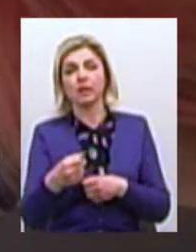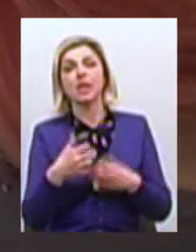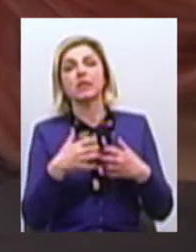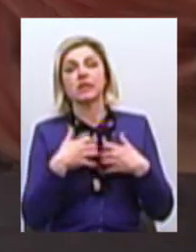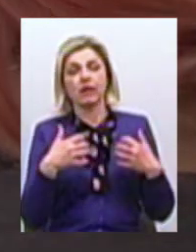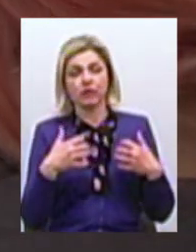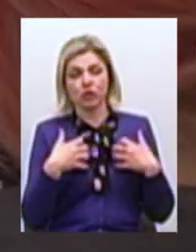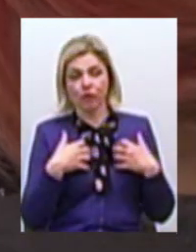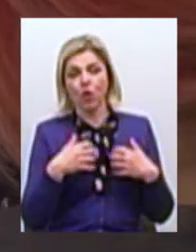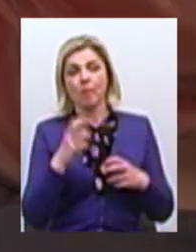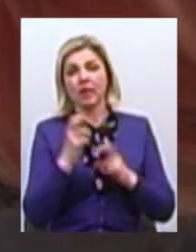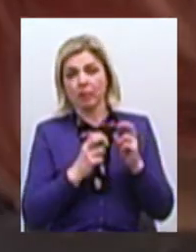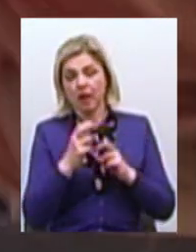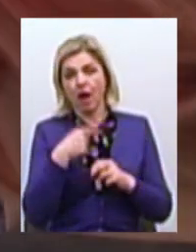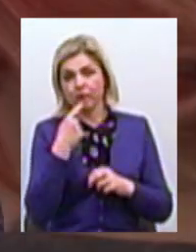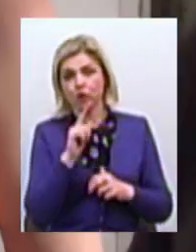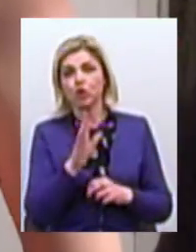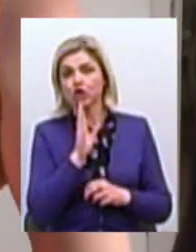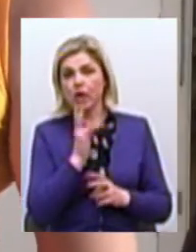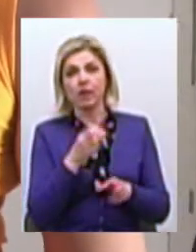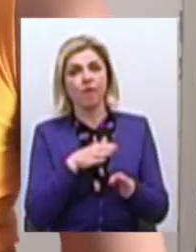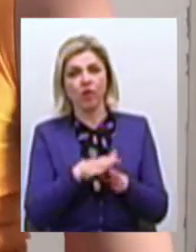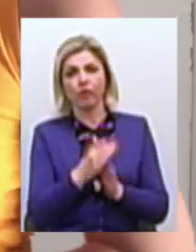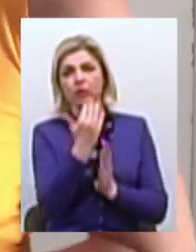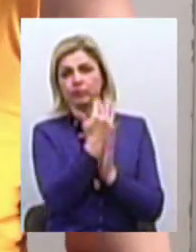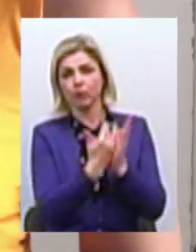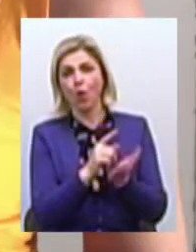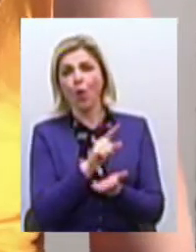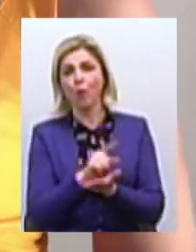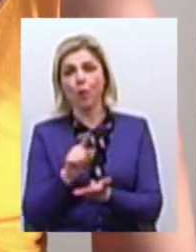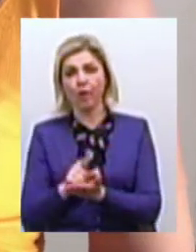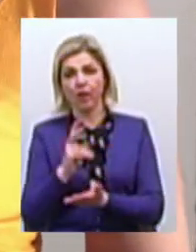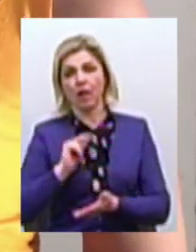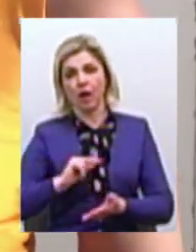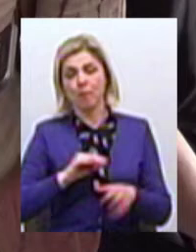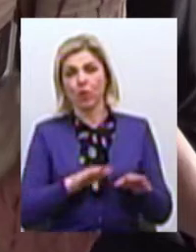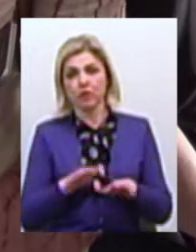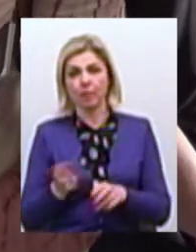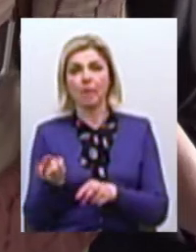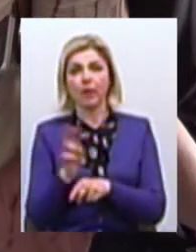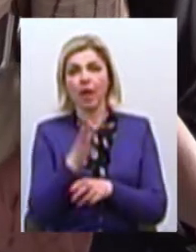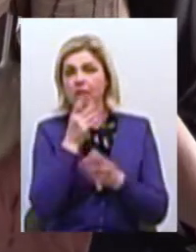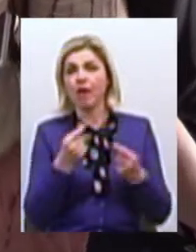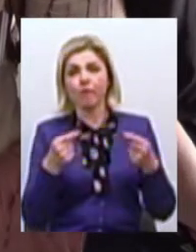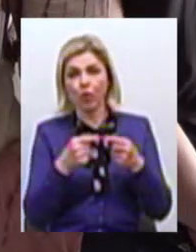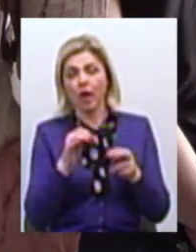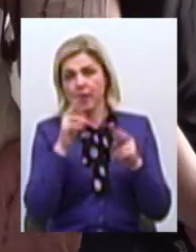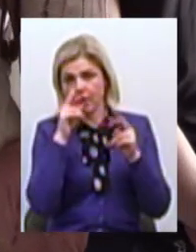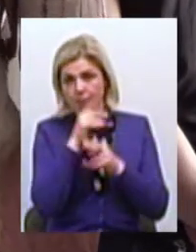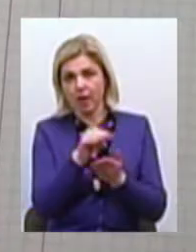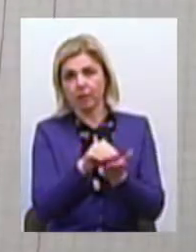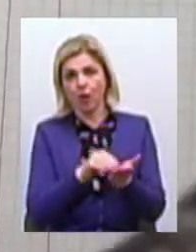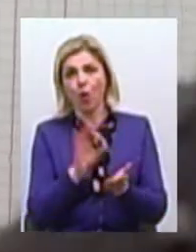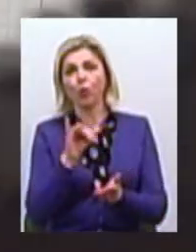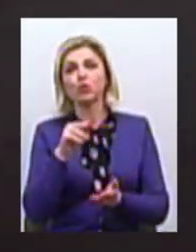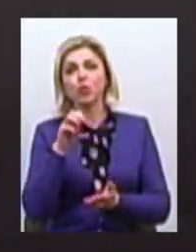Світлани Шамрай. Працівники кажуть, жінка не виконує низку обов'язків, на робочому місці з'являється невчасно та неправильно веде облік собак.